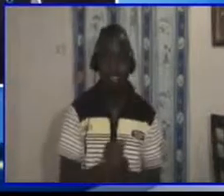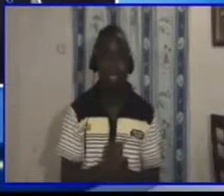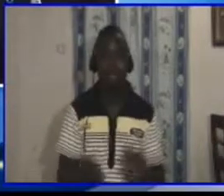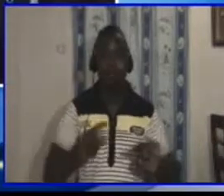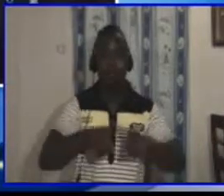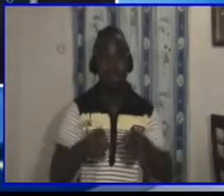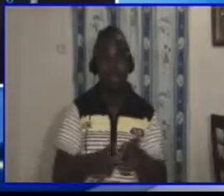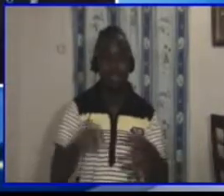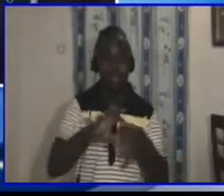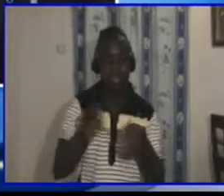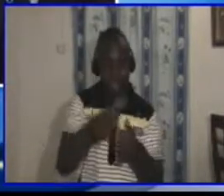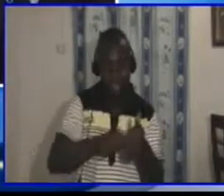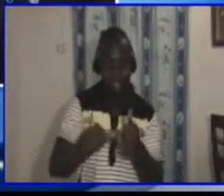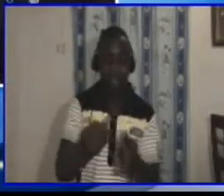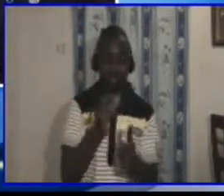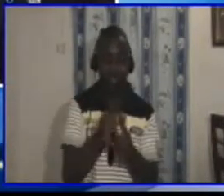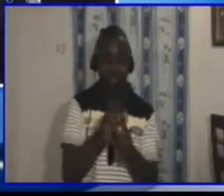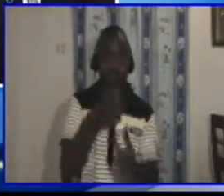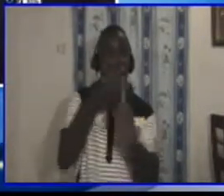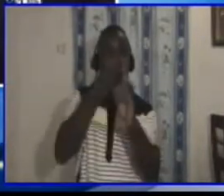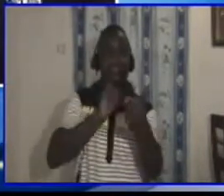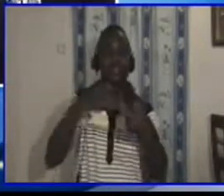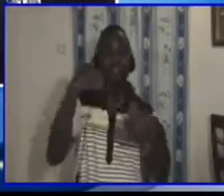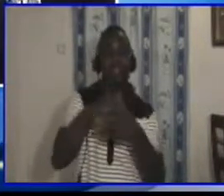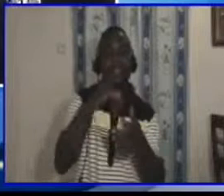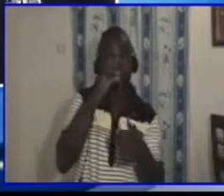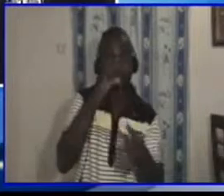l'uomo non vive di solo pane